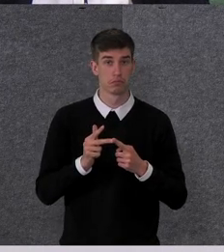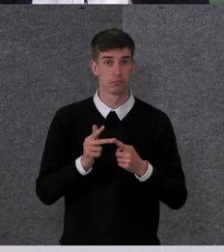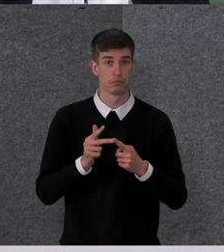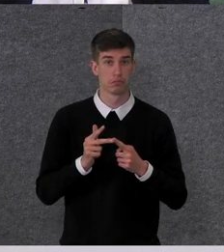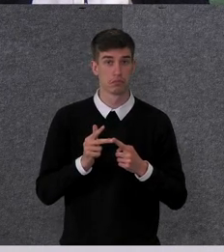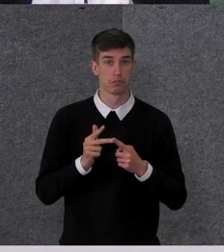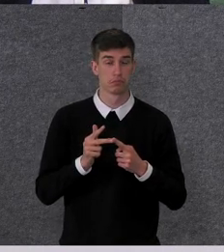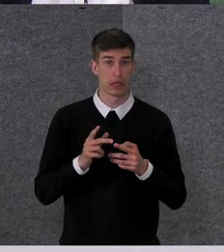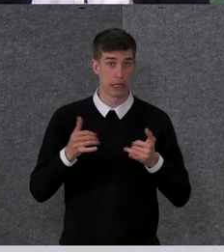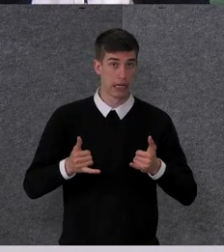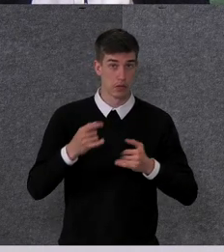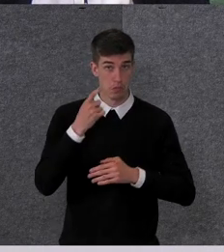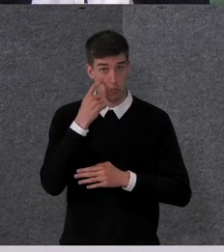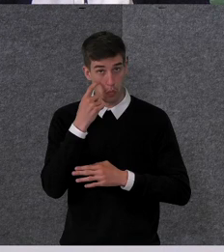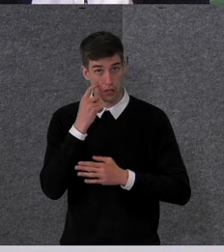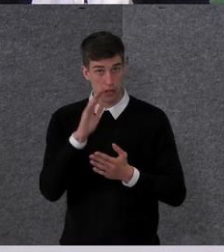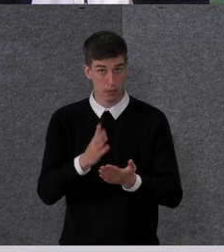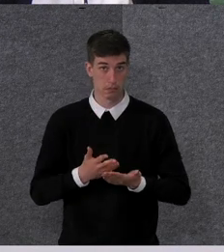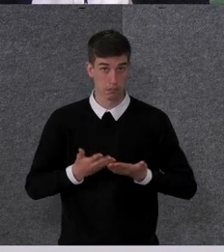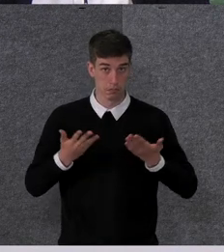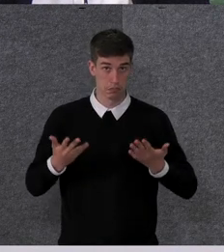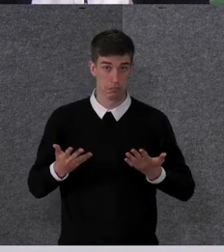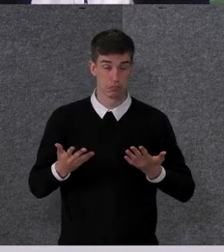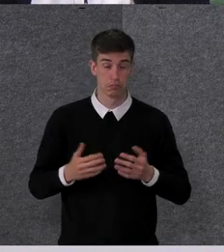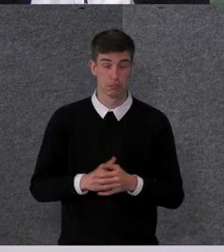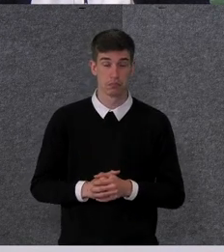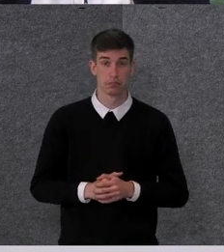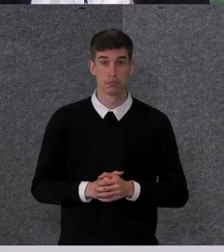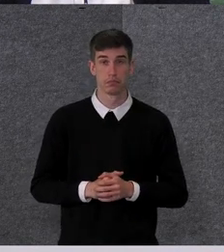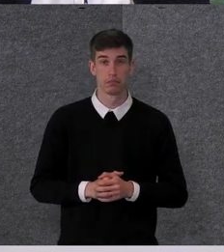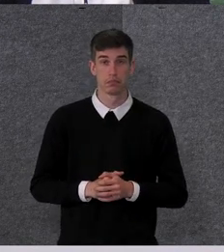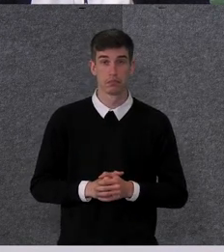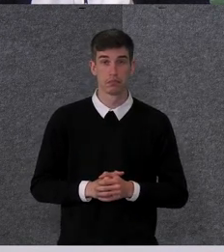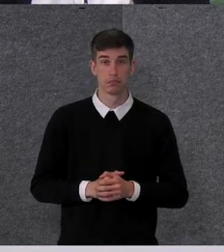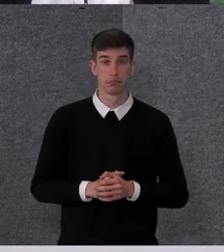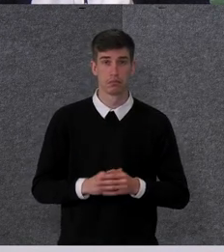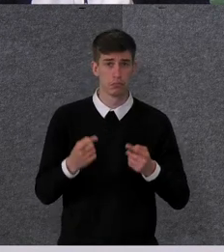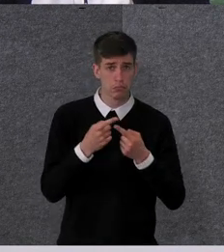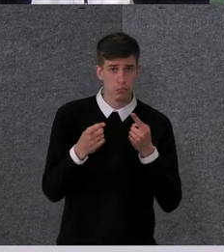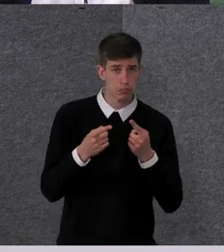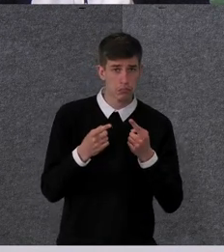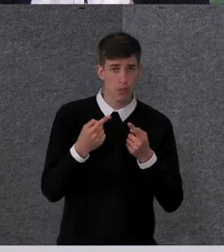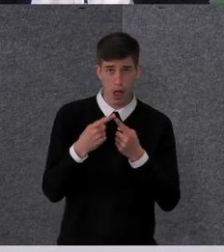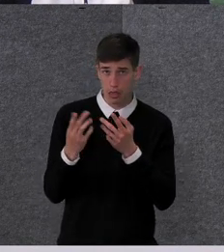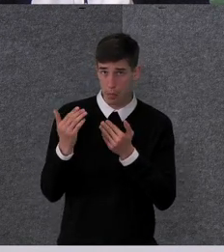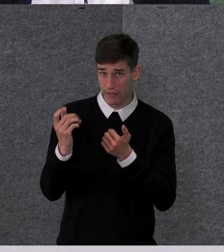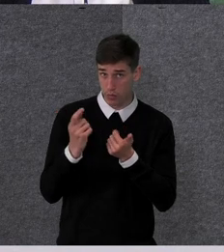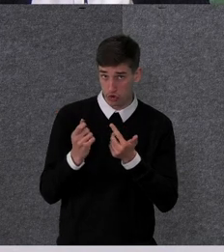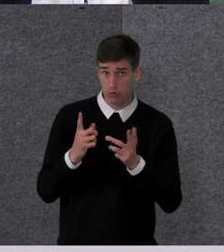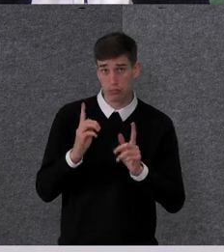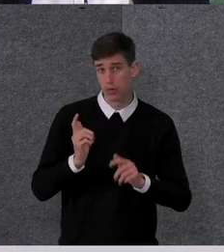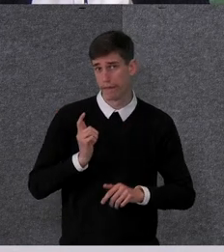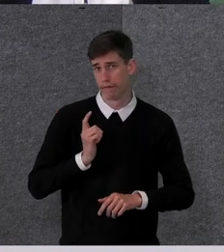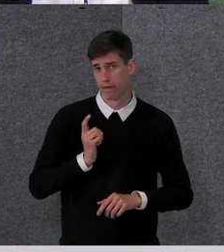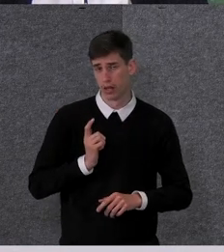zum jetzigen Zeitpunkt hier vorliegen haben. Gibt es noch weitere Kandidaturen? Da warte ich jetzt noch